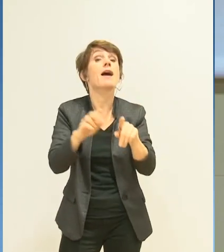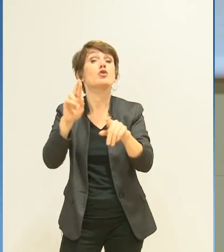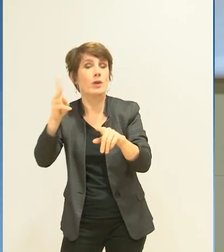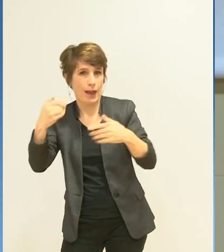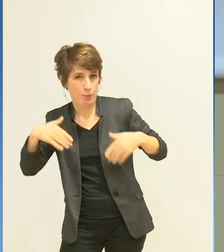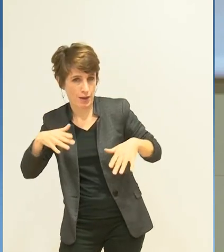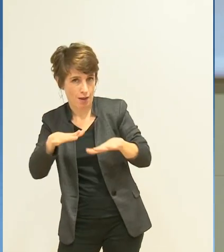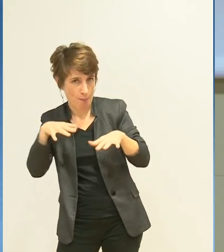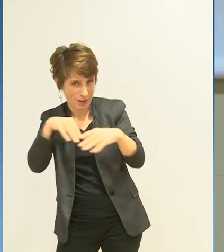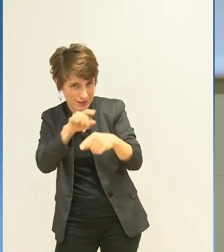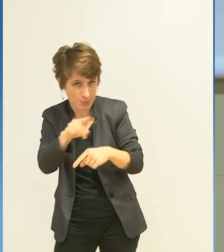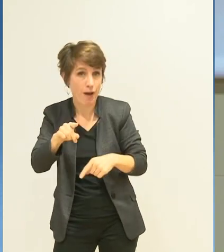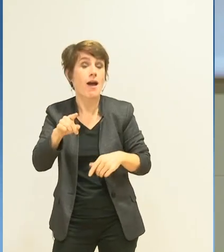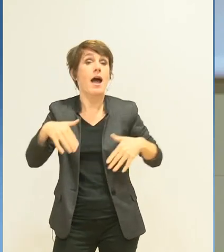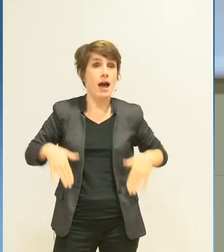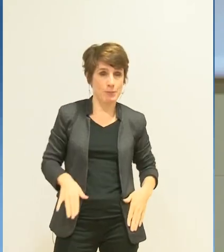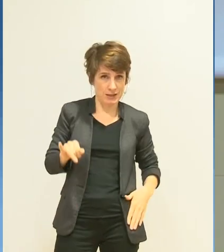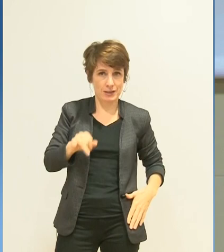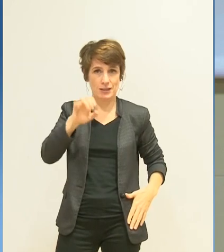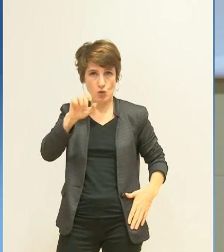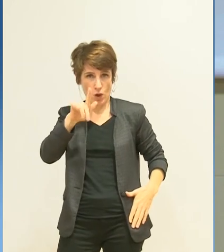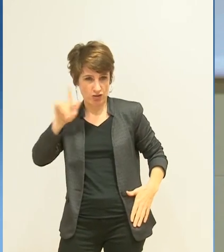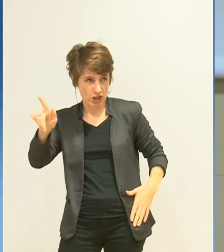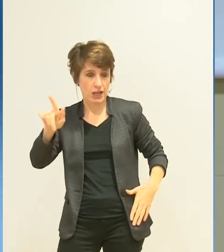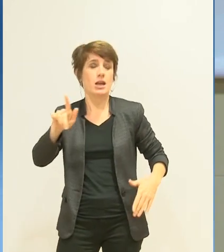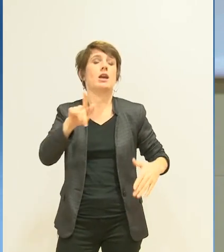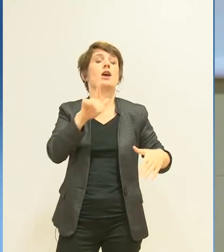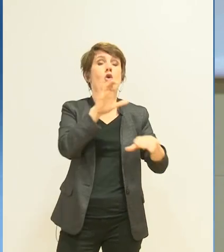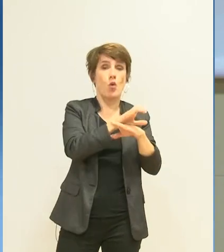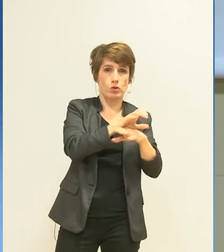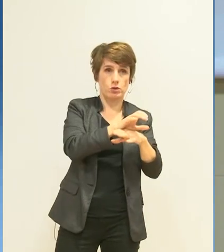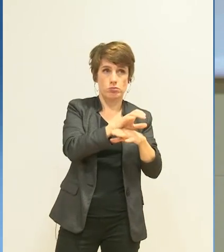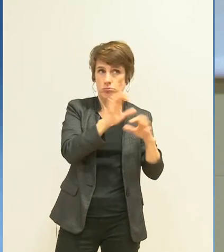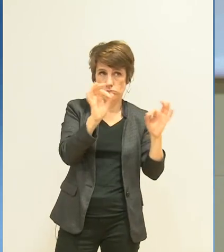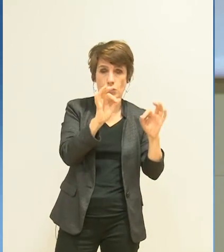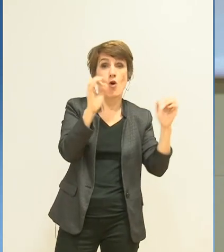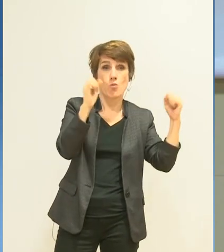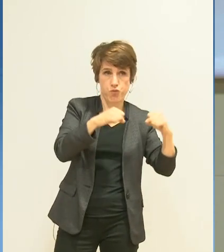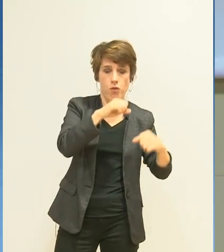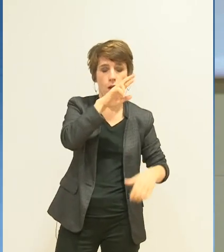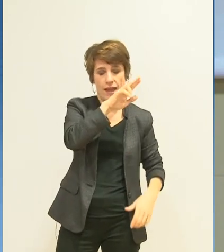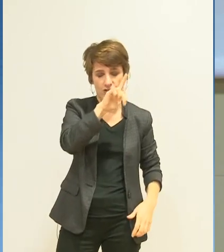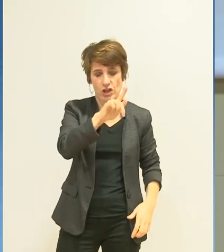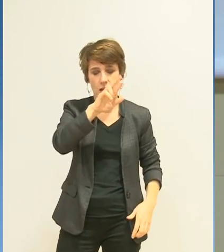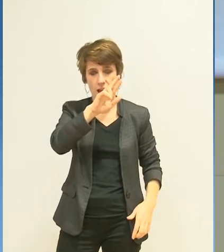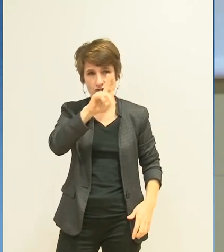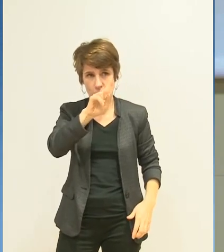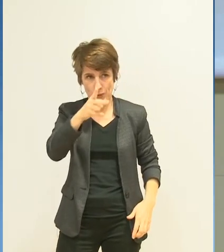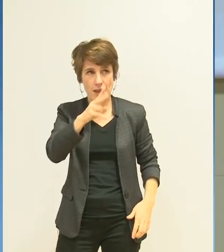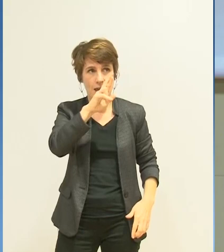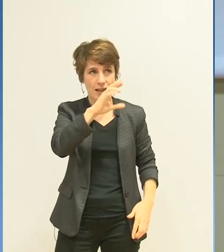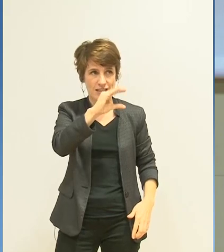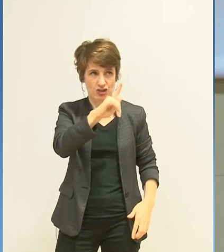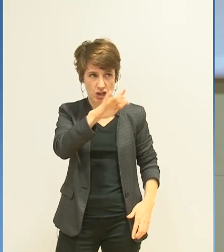qui s'abstient âgées qui votent contre qui vote pour rgr gpr cge